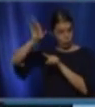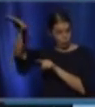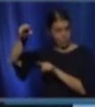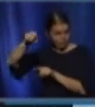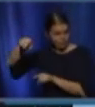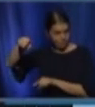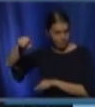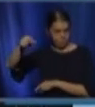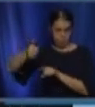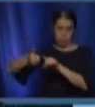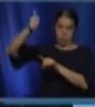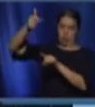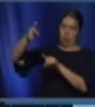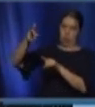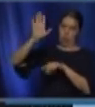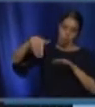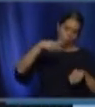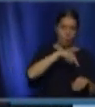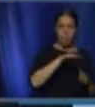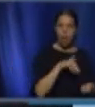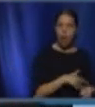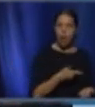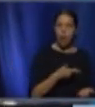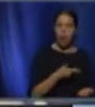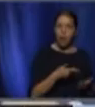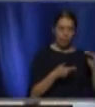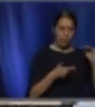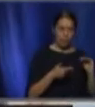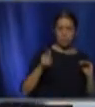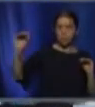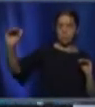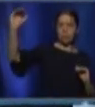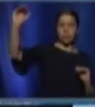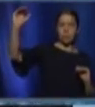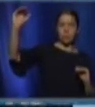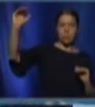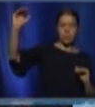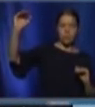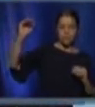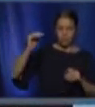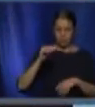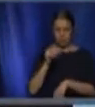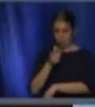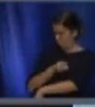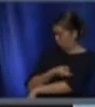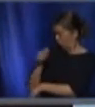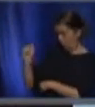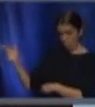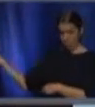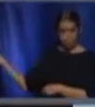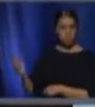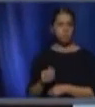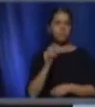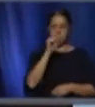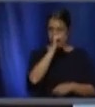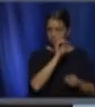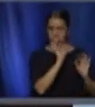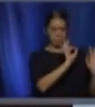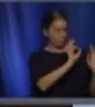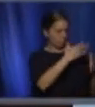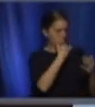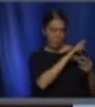Parfait. Merci. Ah, je ne sais pas si vous avez... Non, le premier ministre a très bien répondu. Vous n'avez pas de chiffre clair? Il n'y a pas un